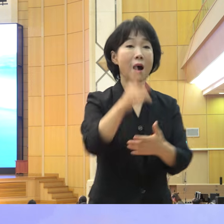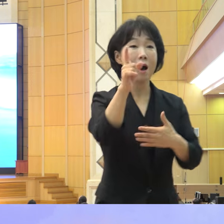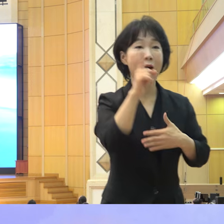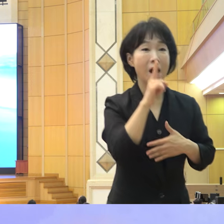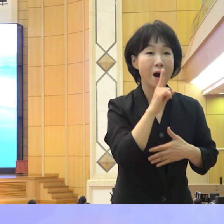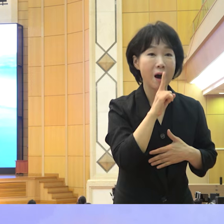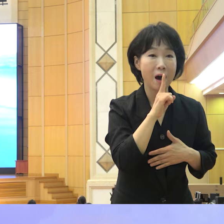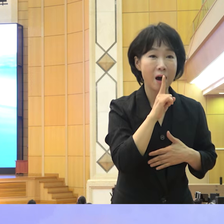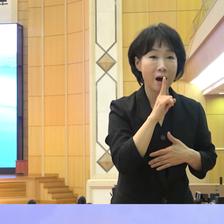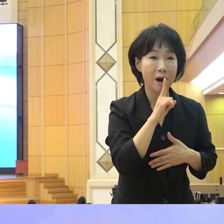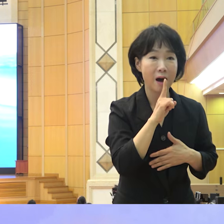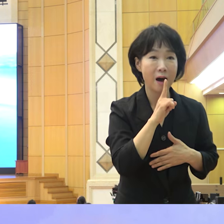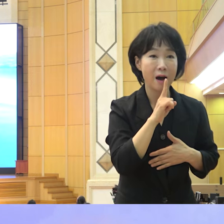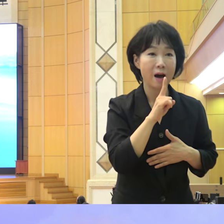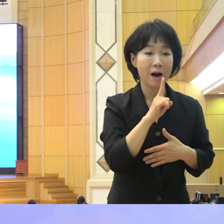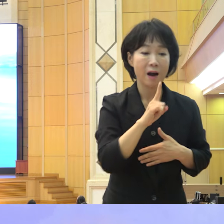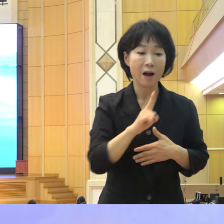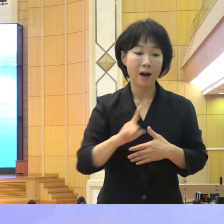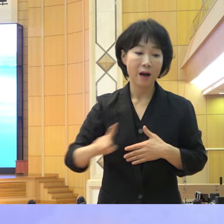말하라